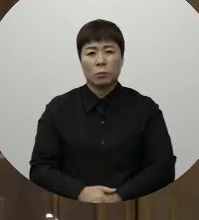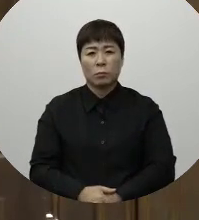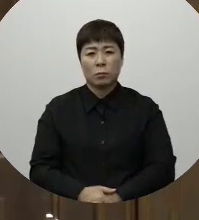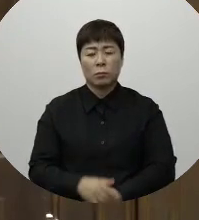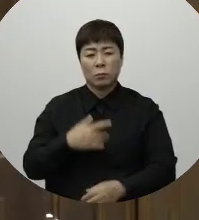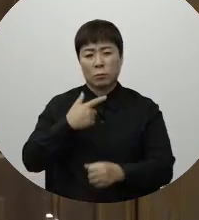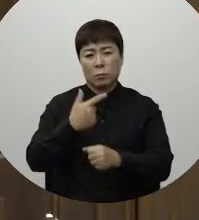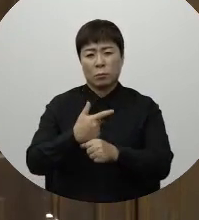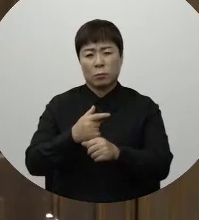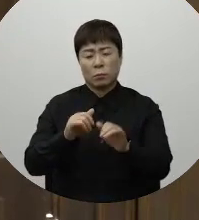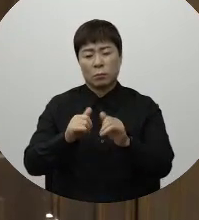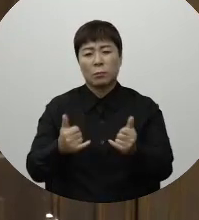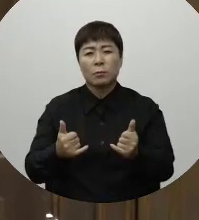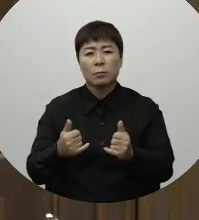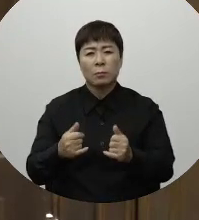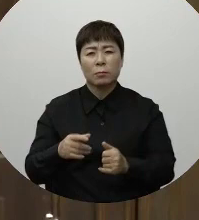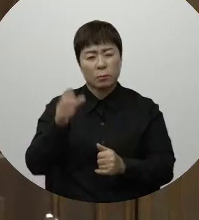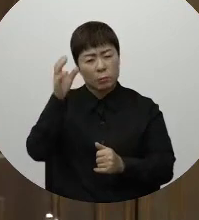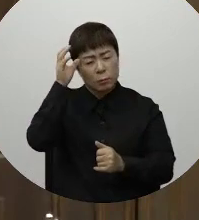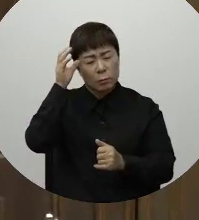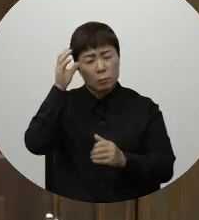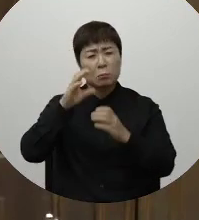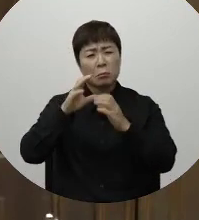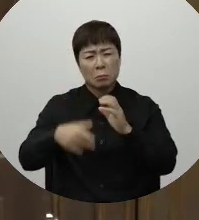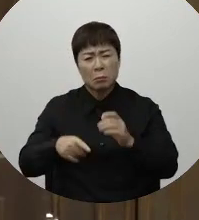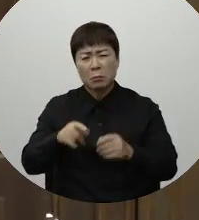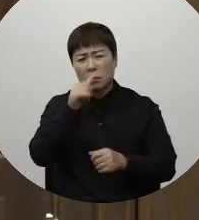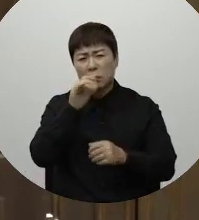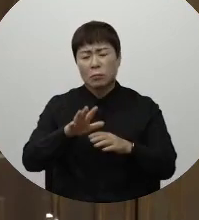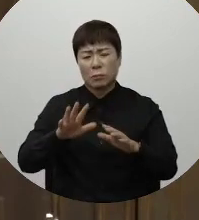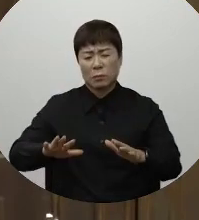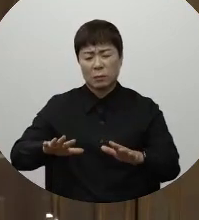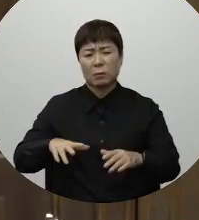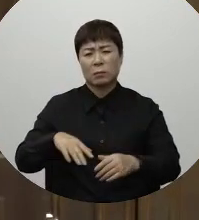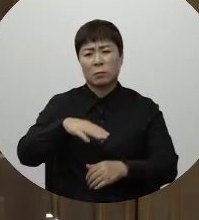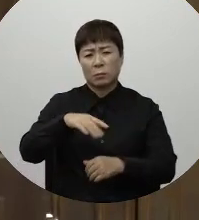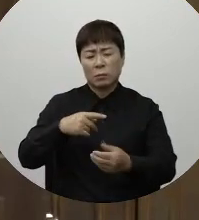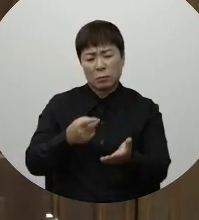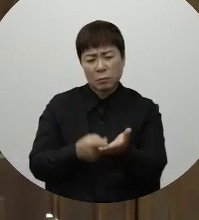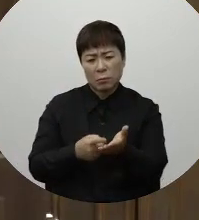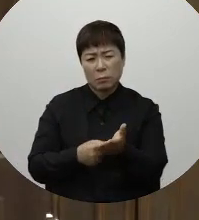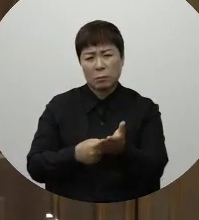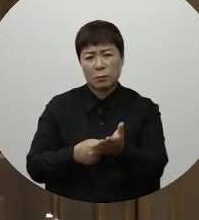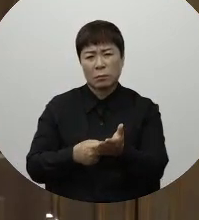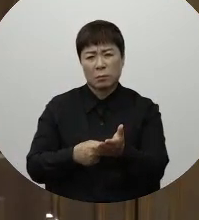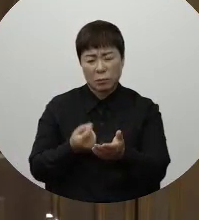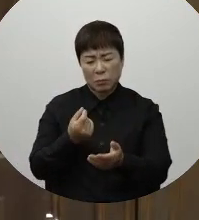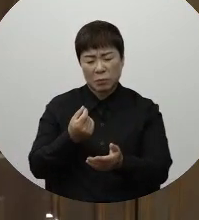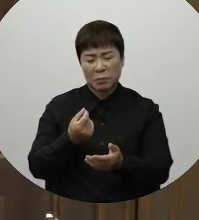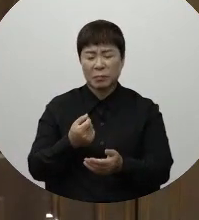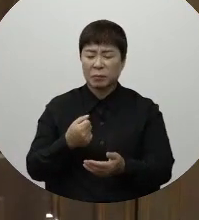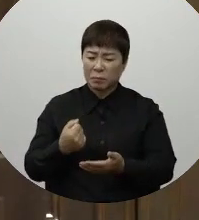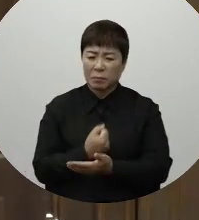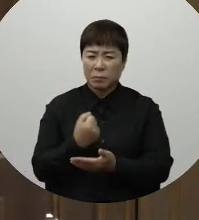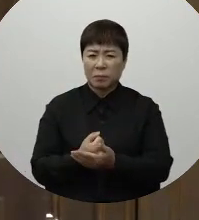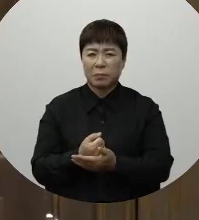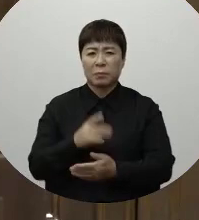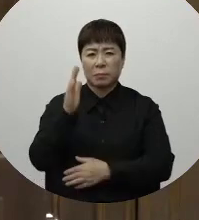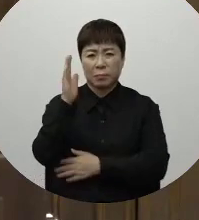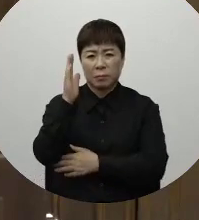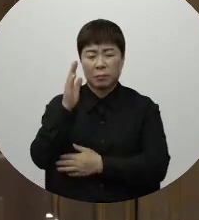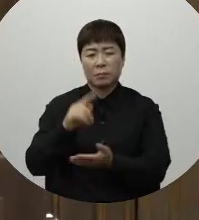남양주 시민들의 기대에 부응하지 못하고 있는 현 남양주시의 행정에 유감을 포하는 바입니다.